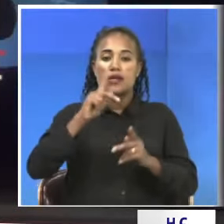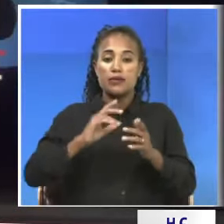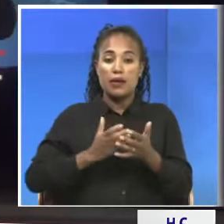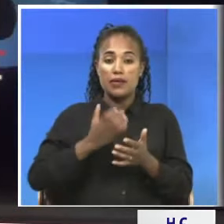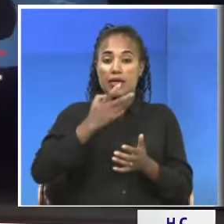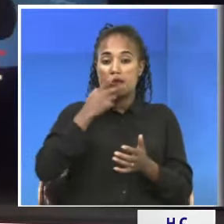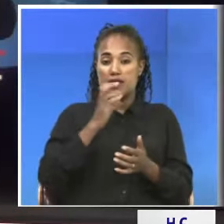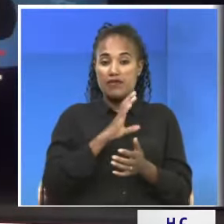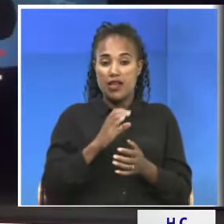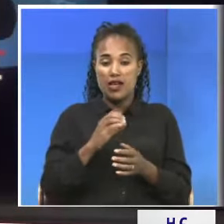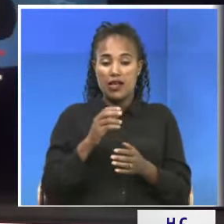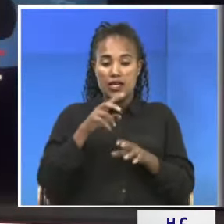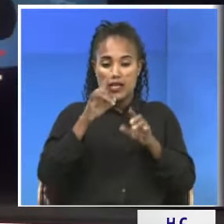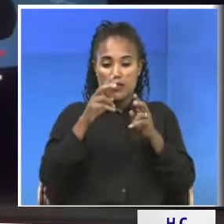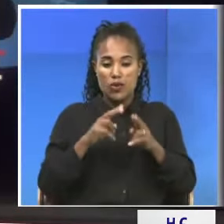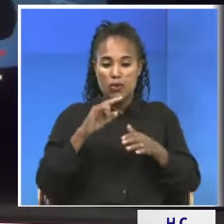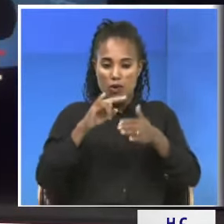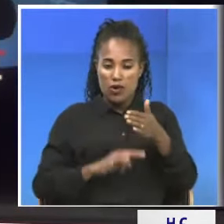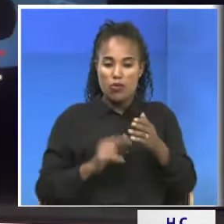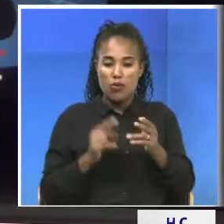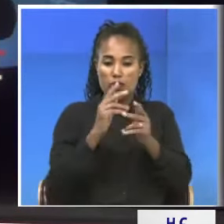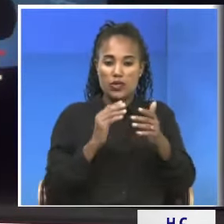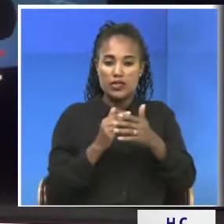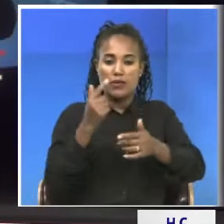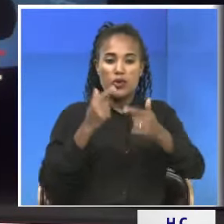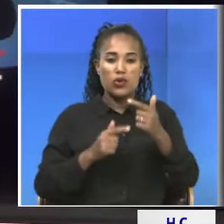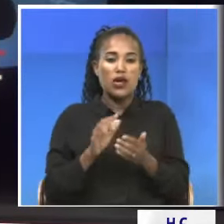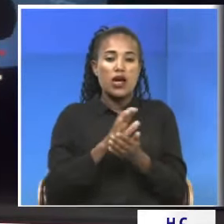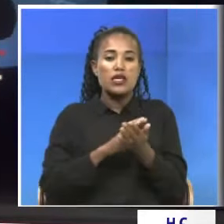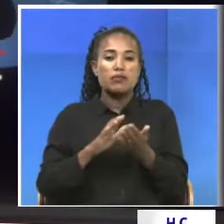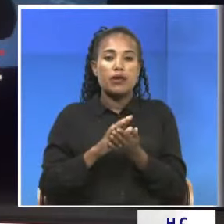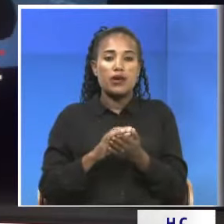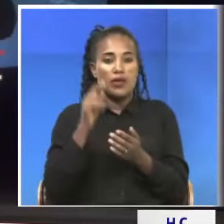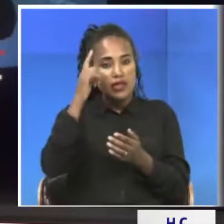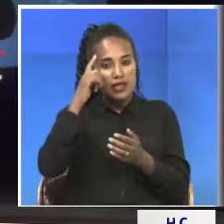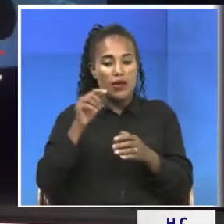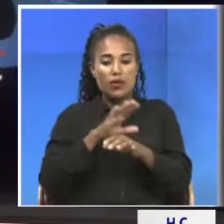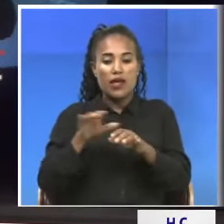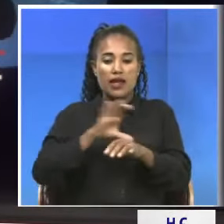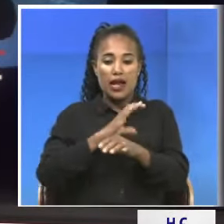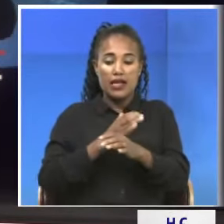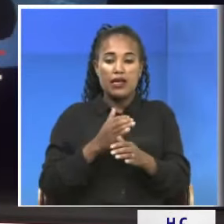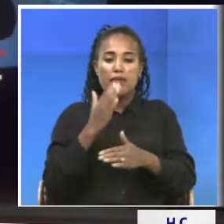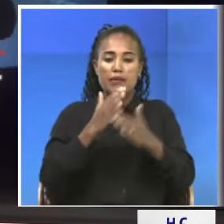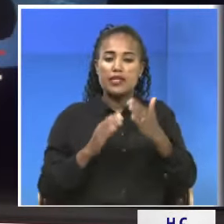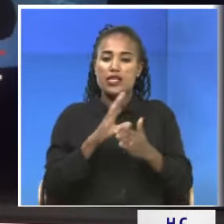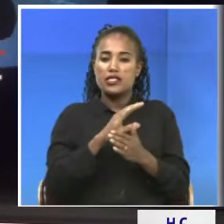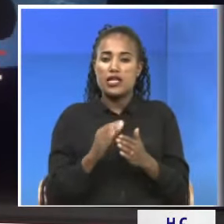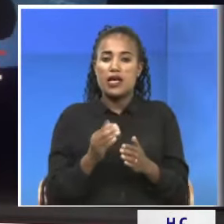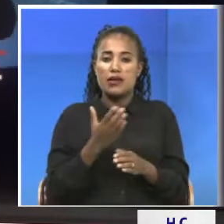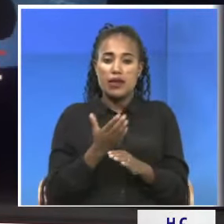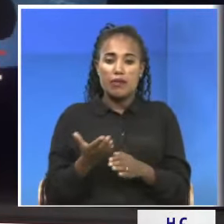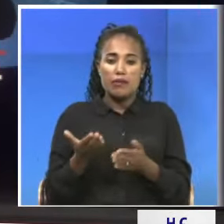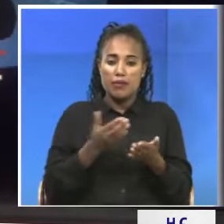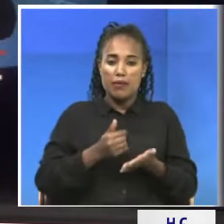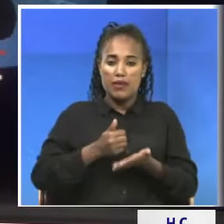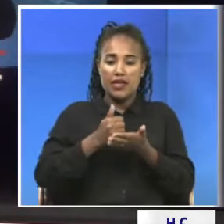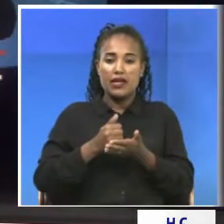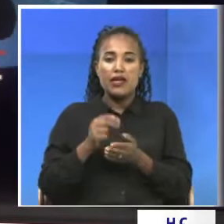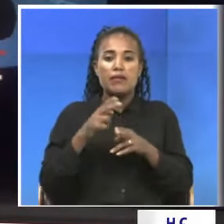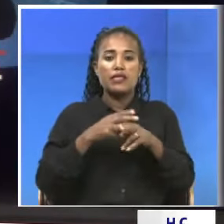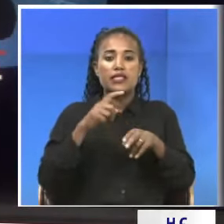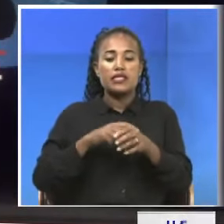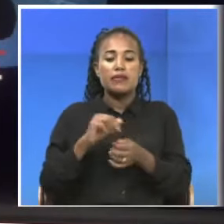የአማራ ህዝብ ሀብትን ለመዝረፍና ክብሩን ለማዋረድ ቀየው ድረስ የመጣውን አሸባሪውን የትግራይ ወራሪ ኃይል በመደራጀትና በግብአት